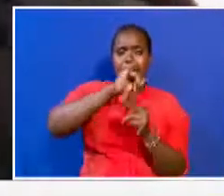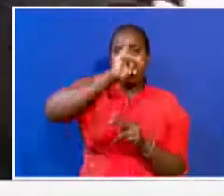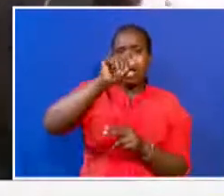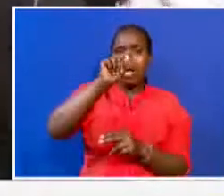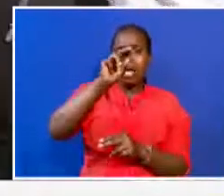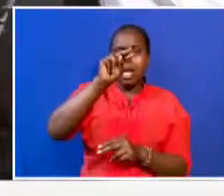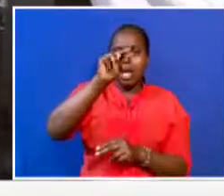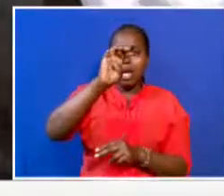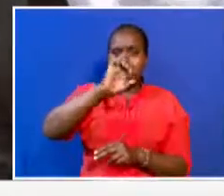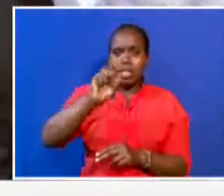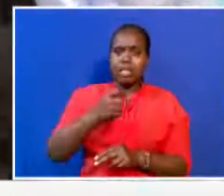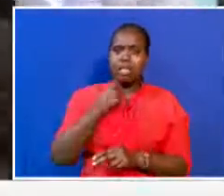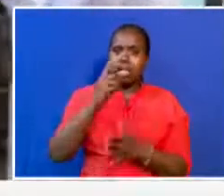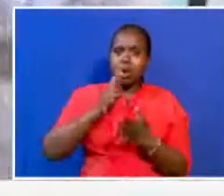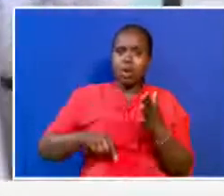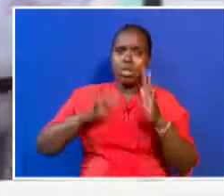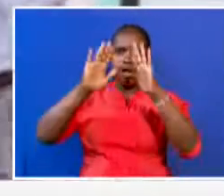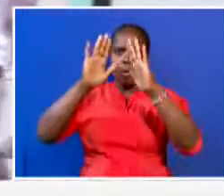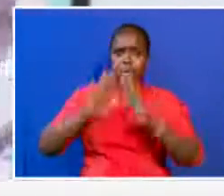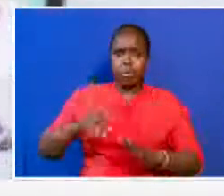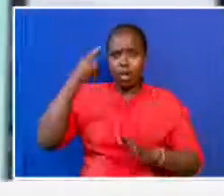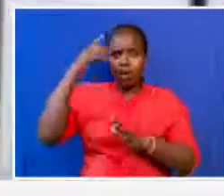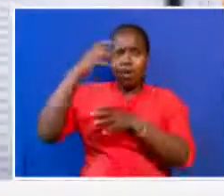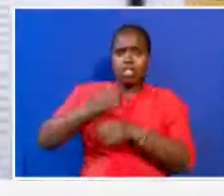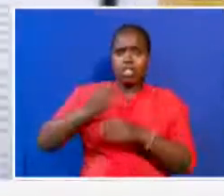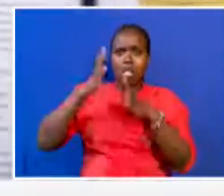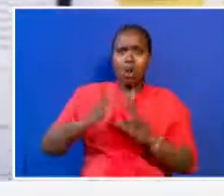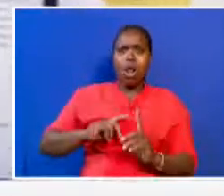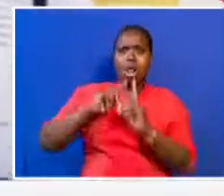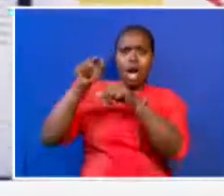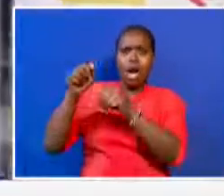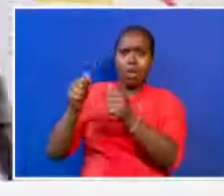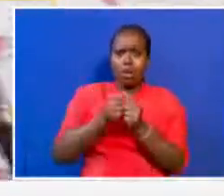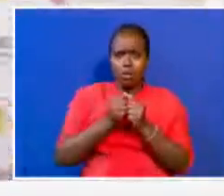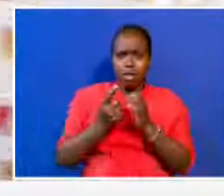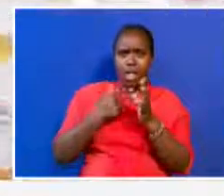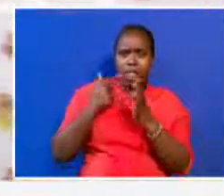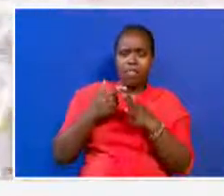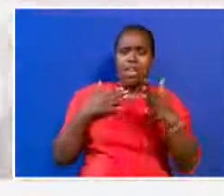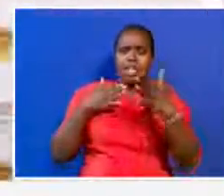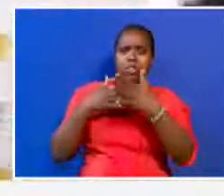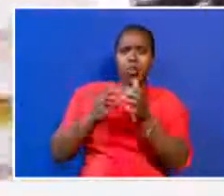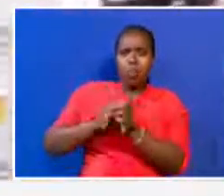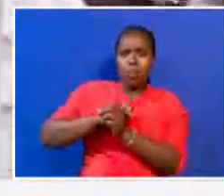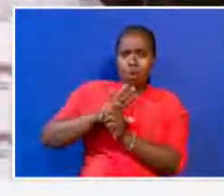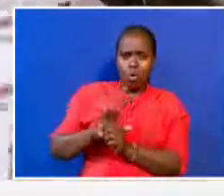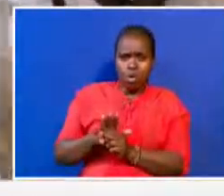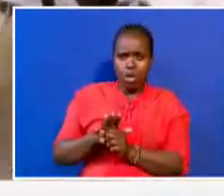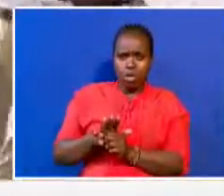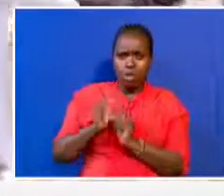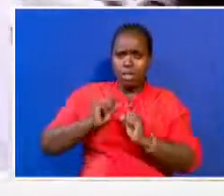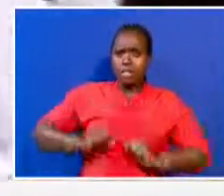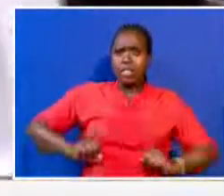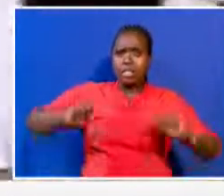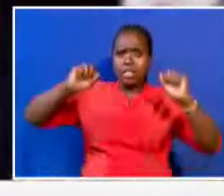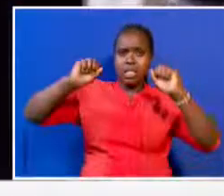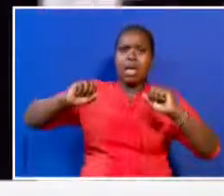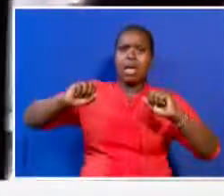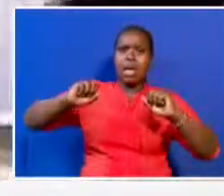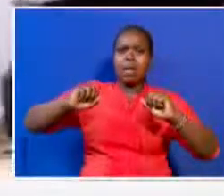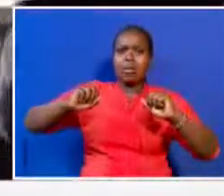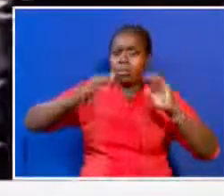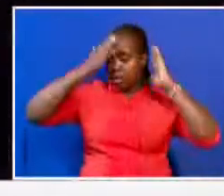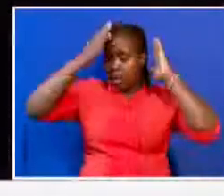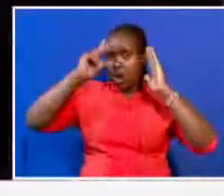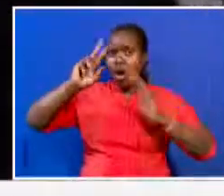Mwangi amesisitiza umuhimu wa washikadau kuendelea kuja pamoja ili kuangamiza virusi vya corona. Mwenyekiti wa Kirk Kasisi Daktari